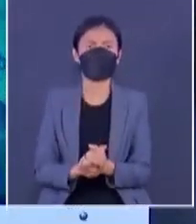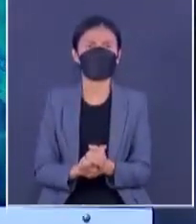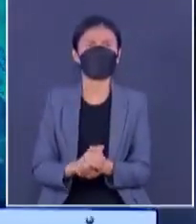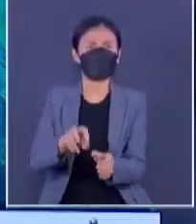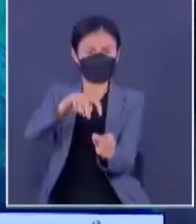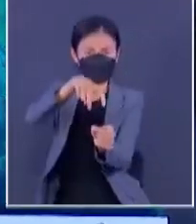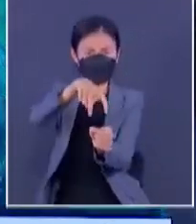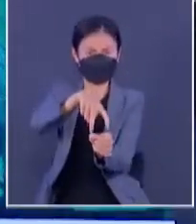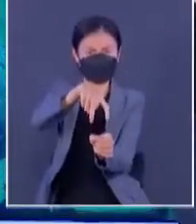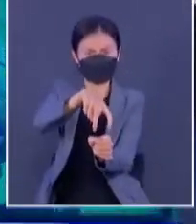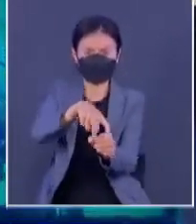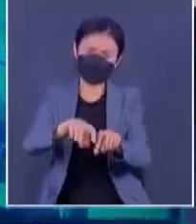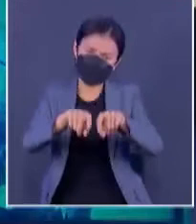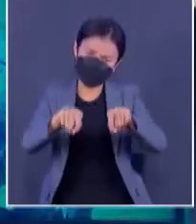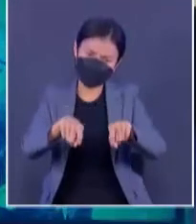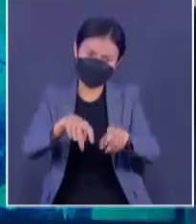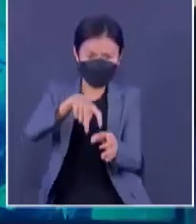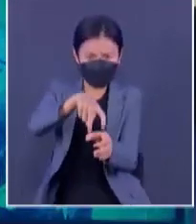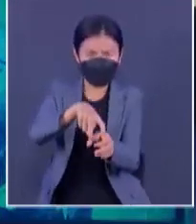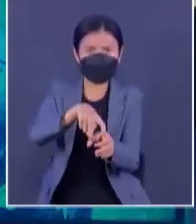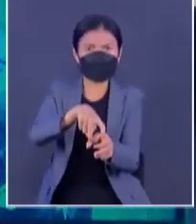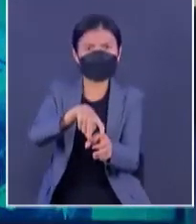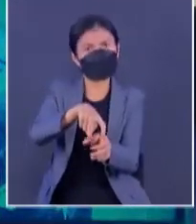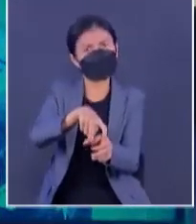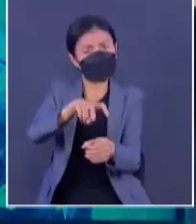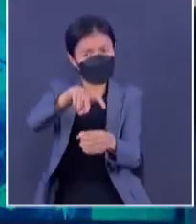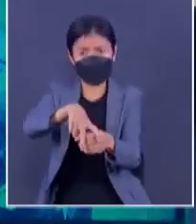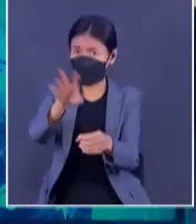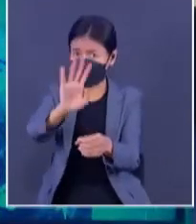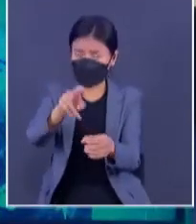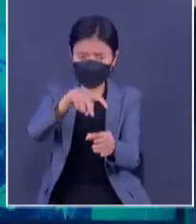ราคานี ้ไม่รู้เขาบอกว่าโควิดไงใครก็กลัวนะครับ